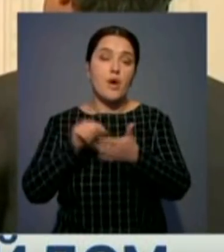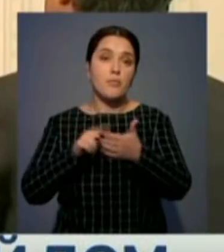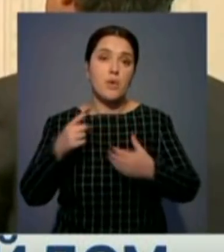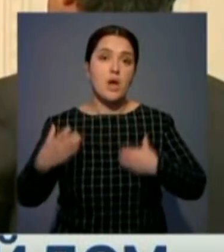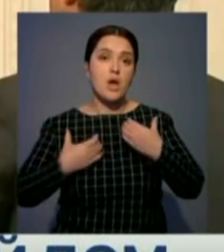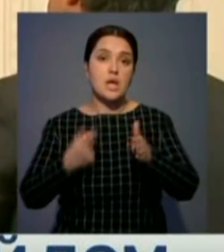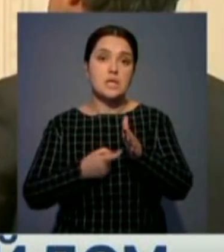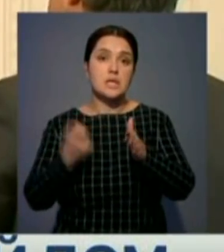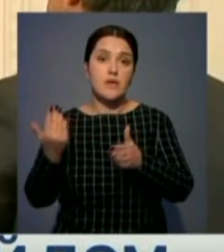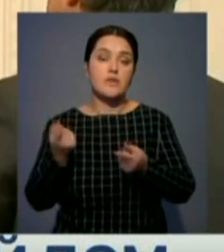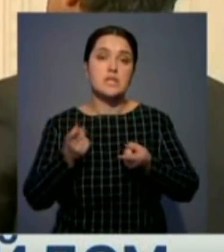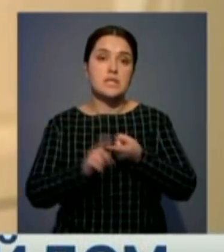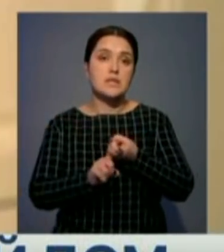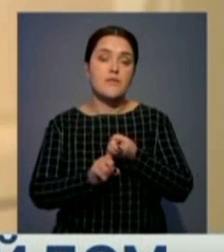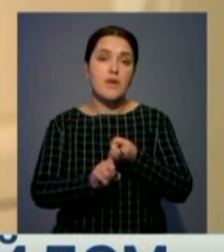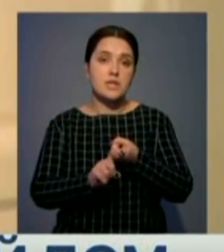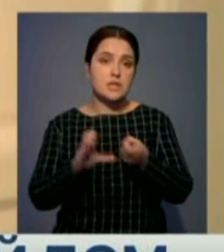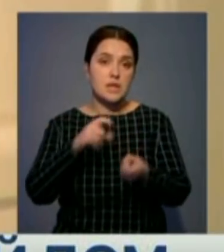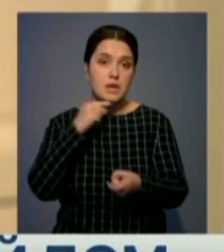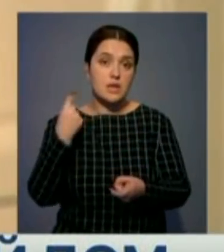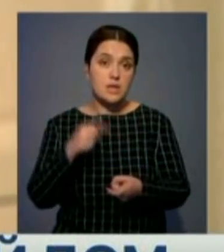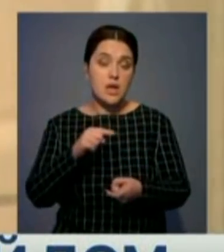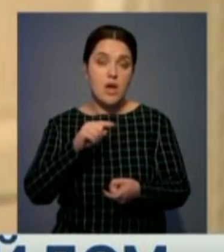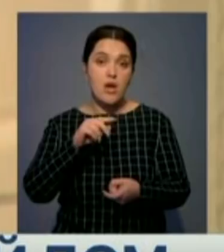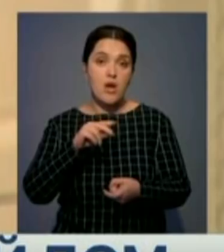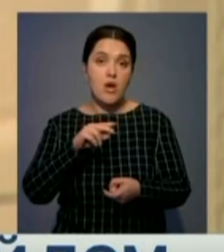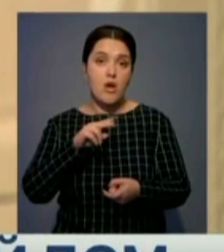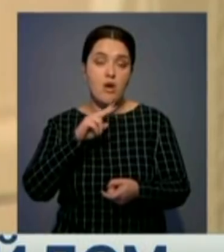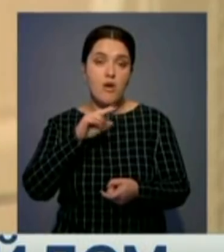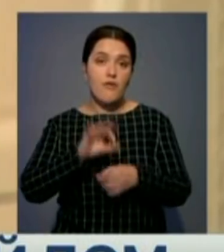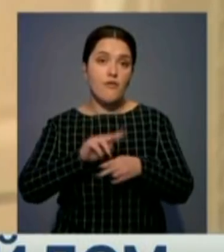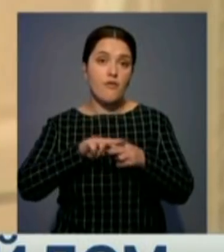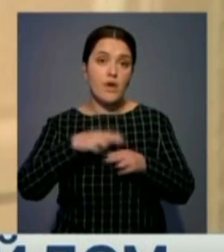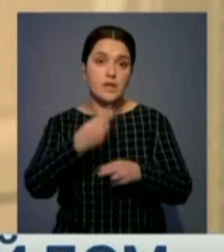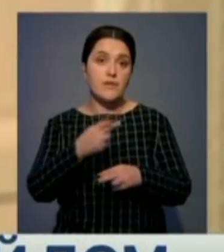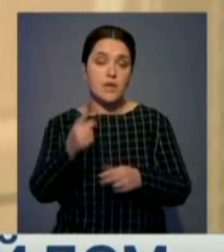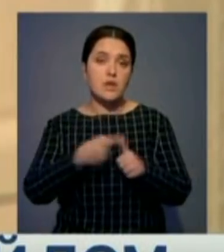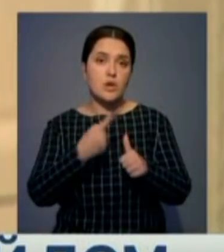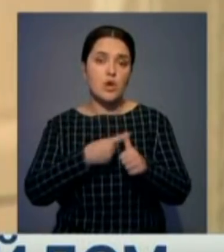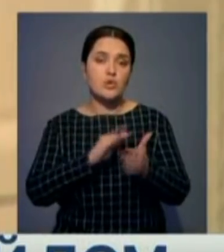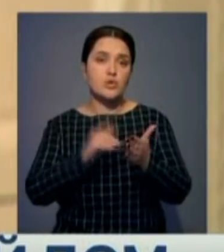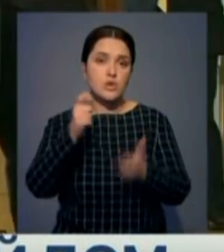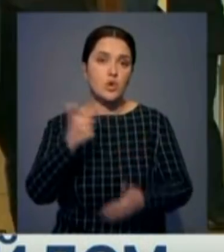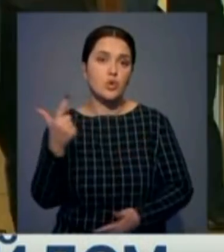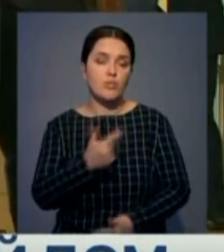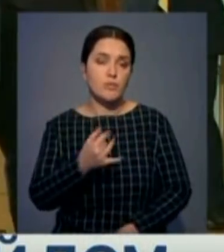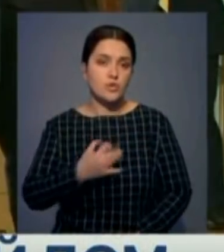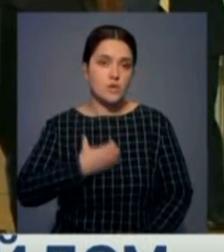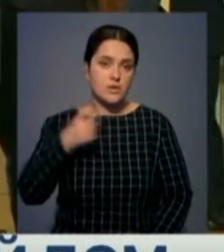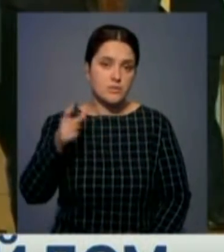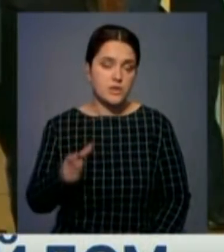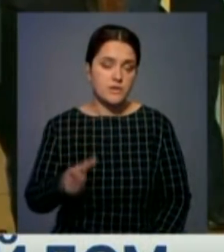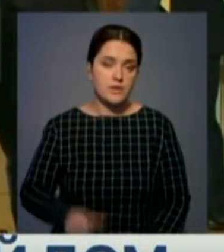его предполагаемых связей с Россией. В ответ на это Трамп назвал журналиста грубым и ужасным человеком.